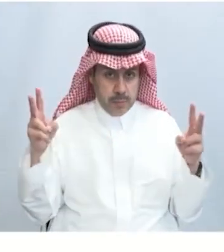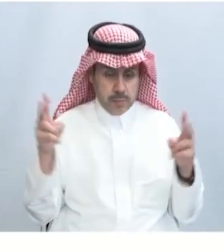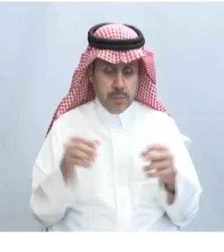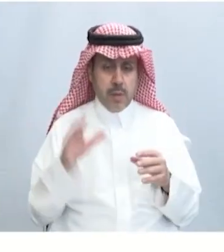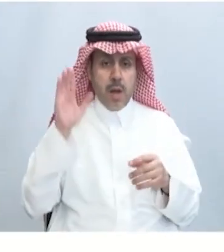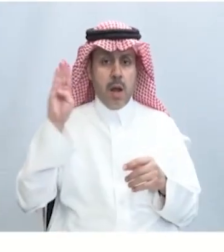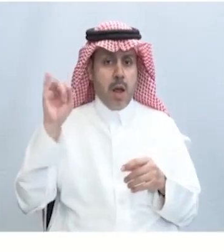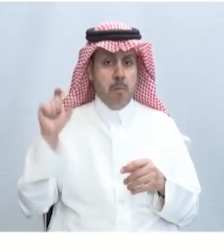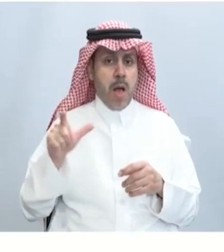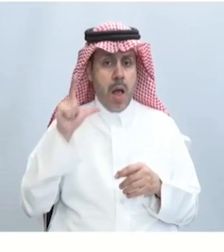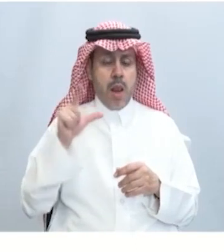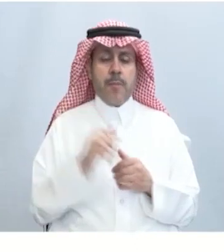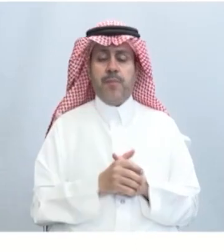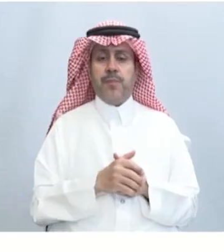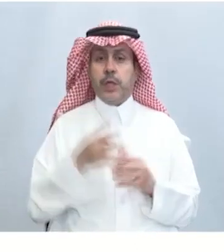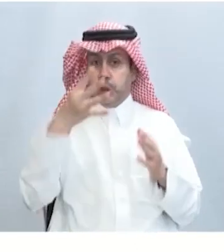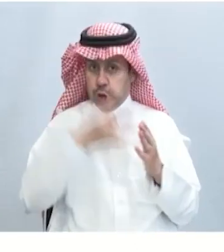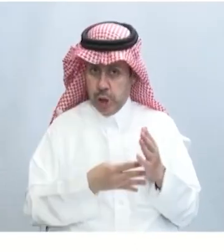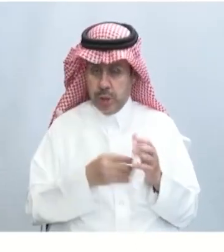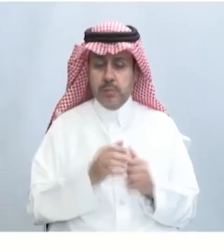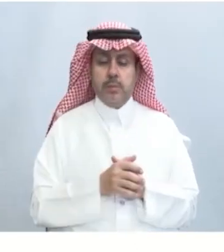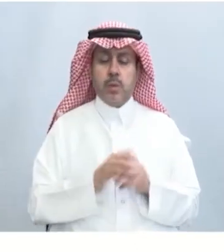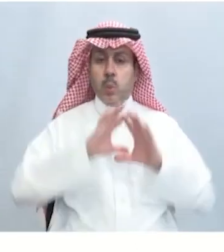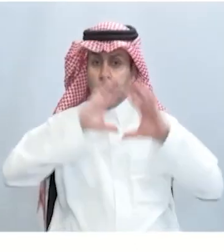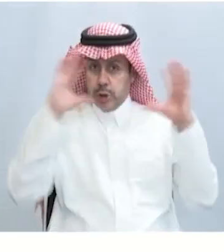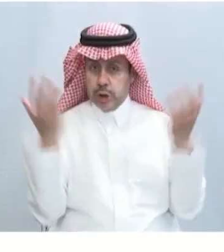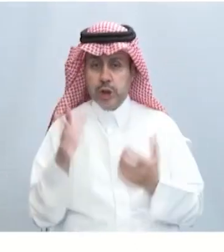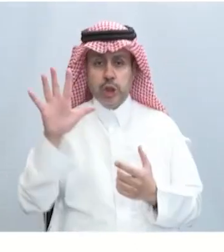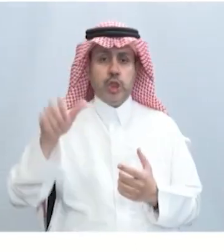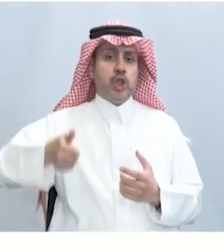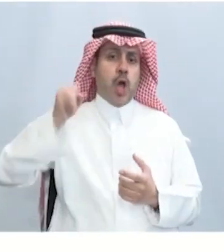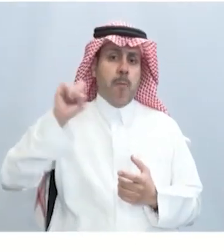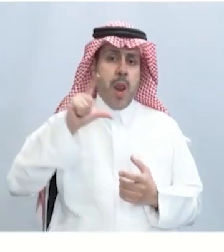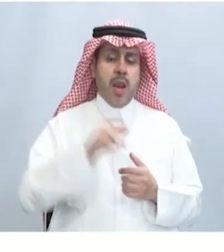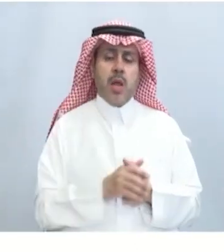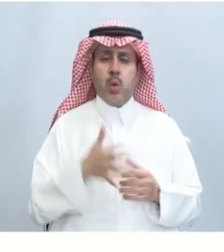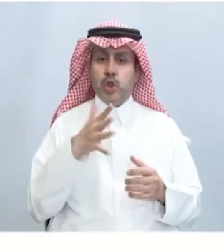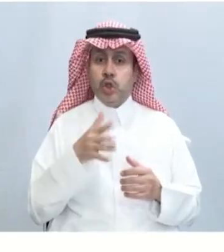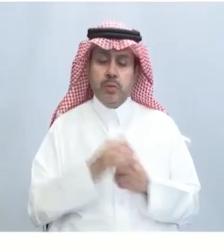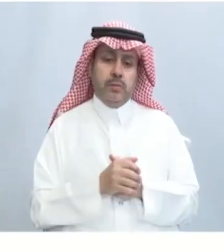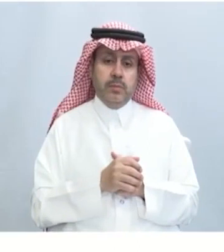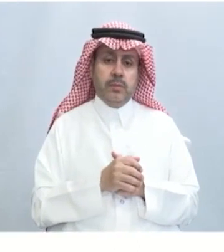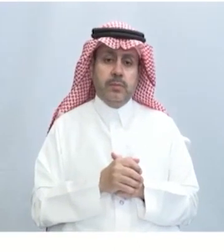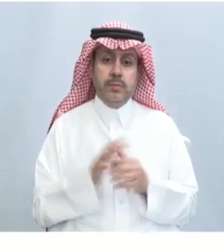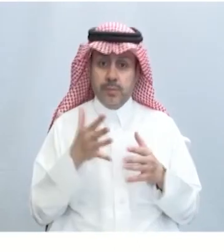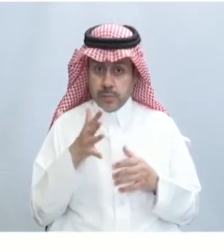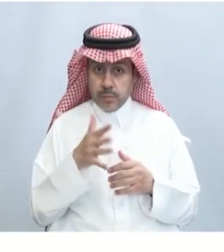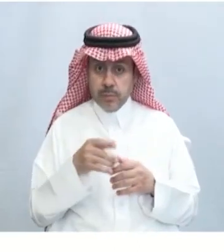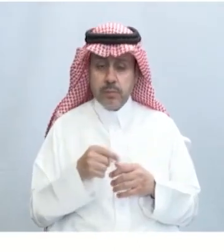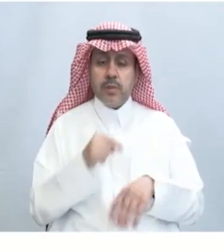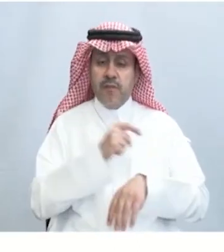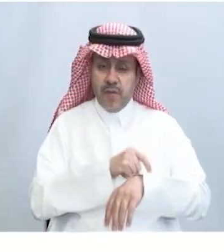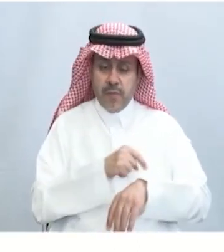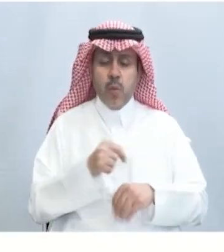كمال الشريعه وشمولها لكل المستجدات اتحدث في المستجدات العصريه من